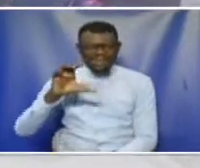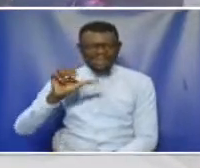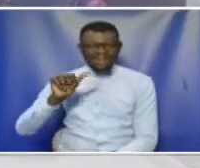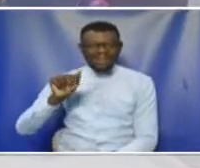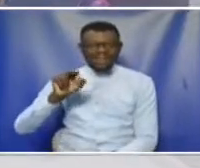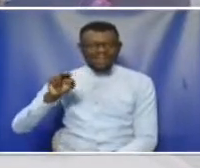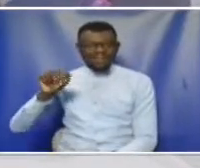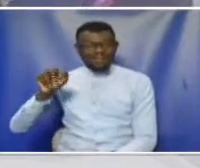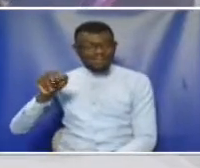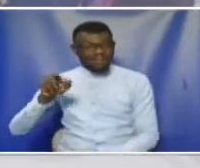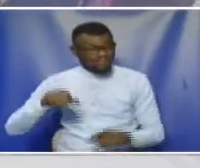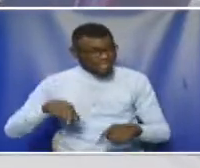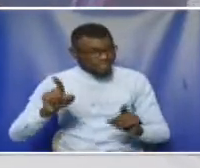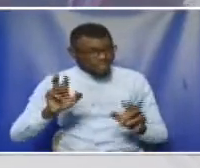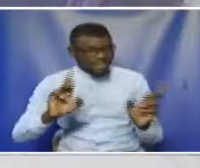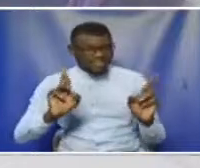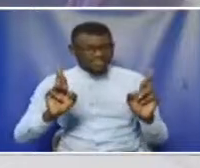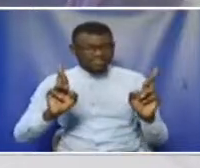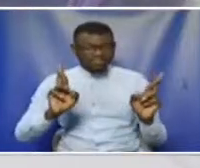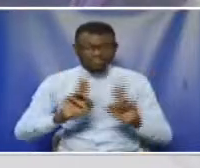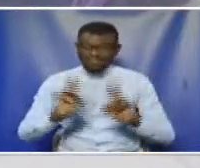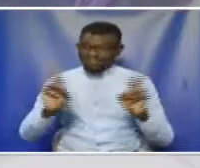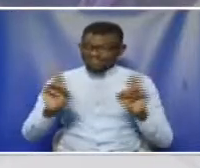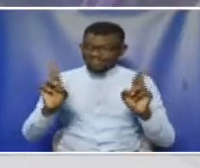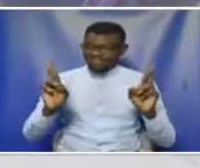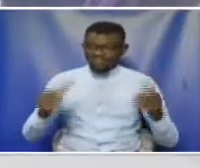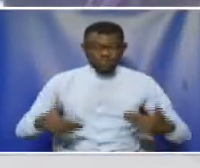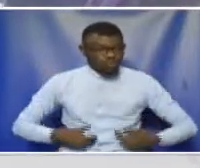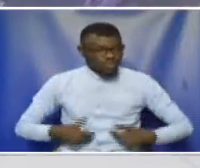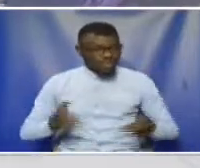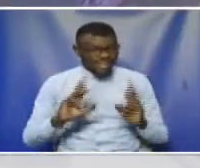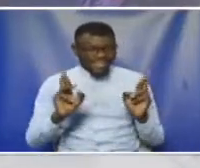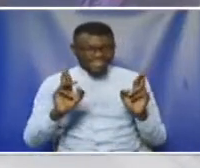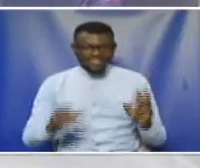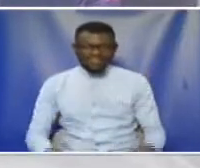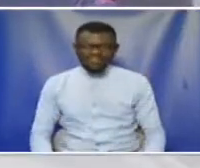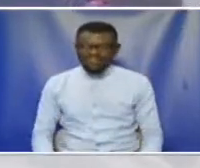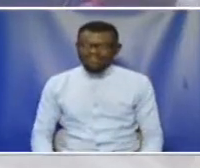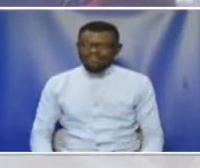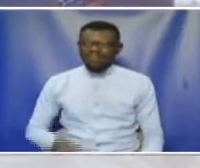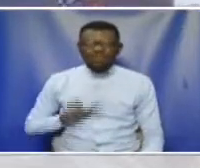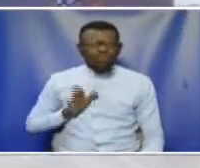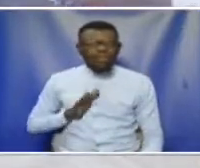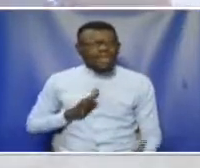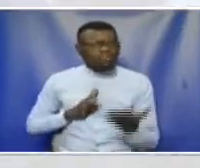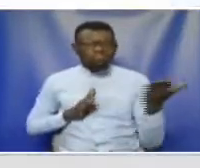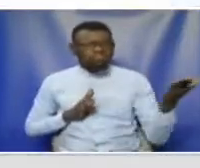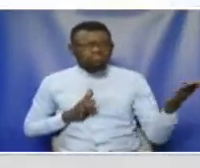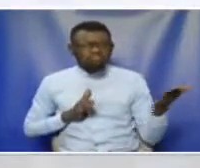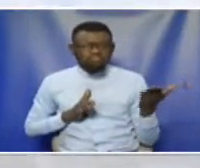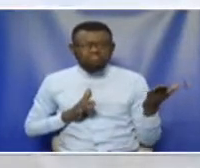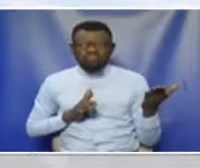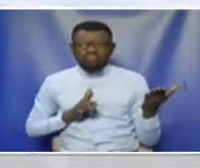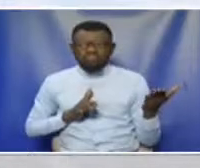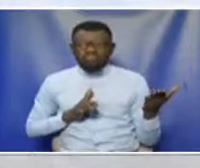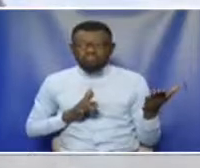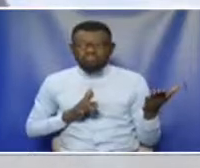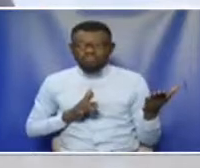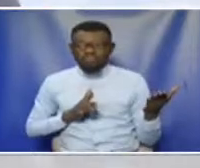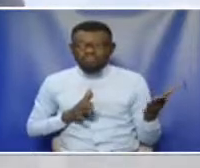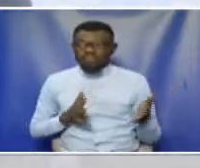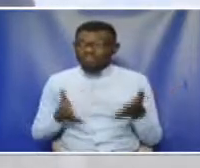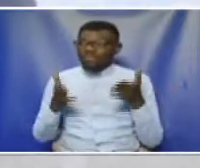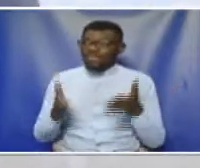Uko tayari? Uko tayari vijana? Mama jeu karama ya mbegu